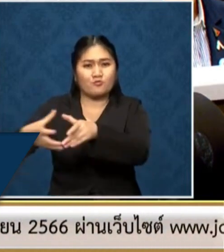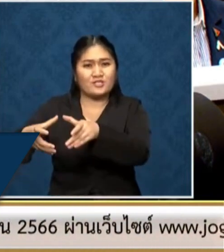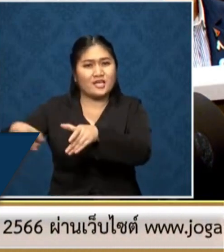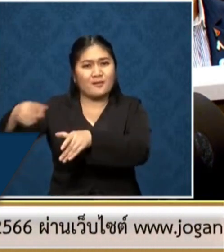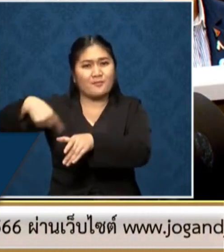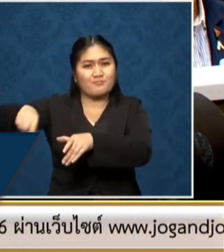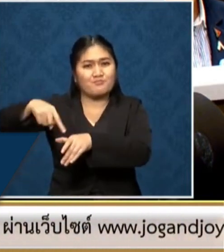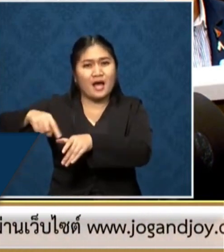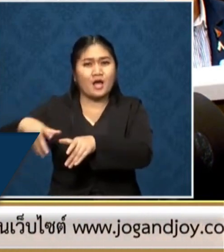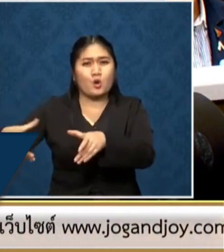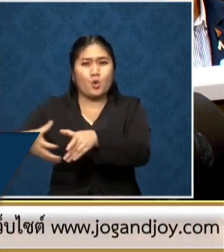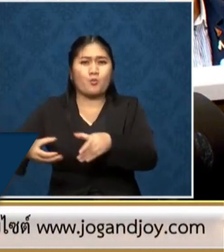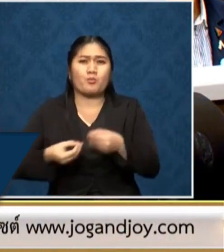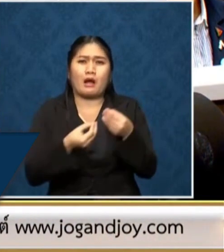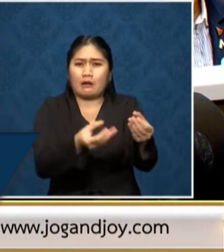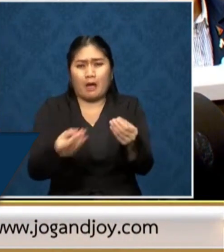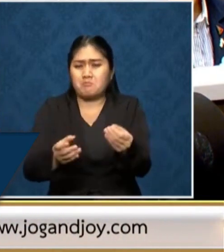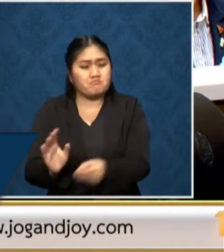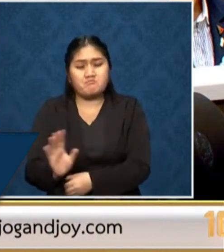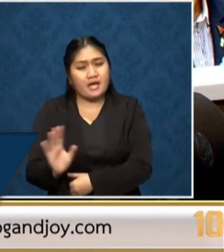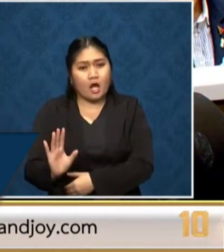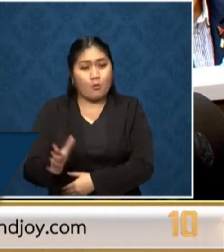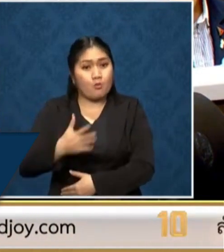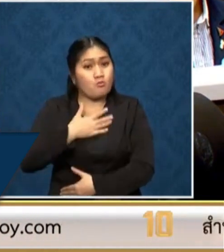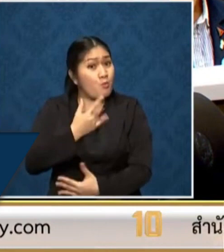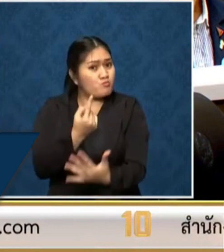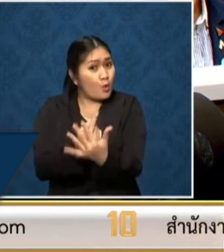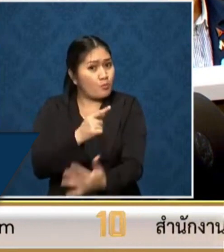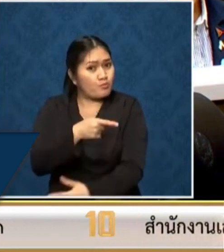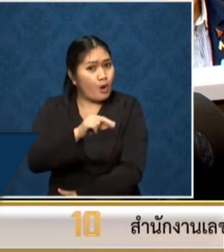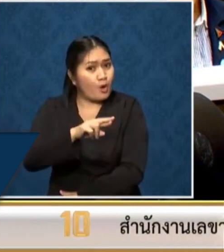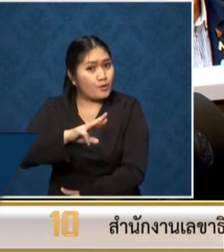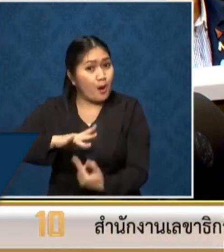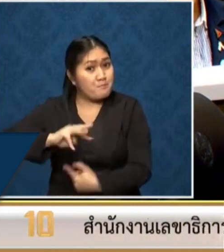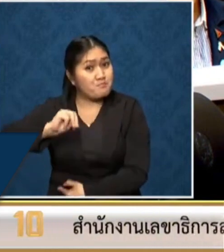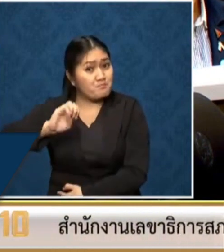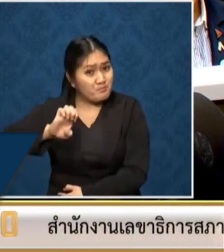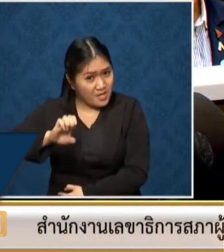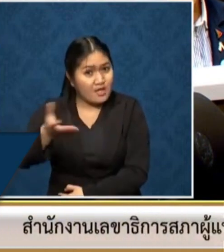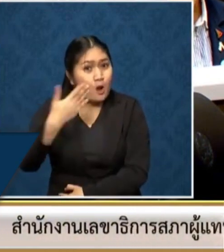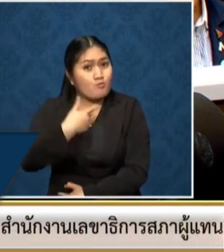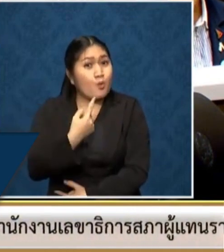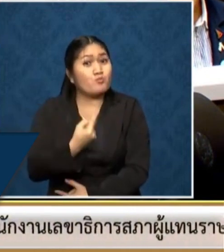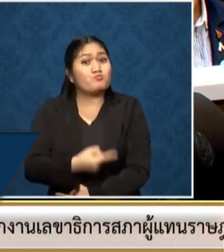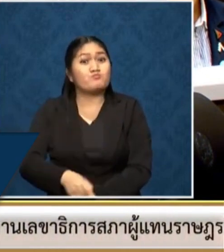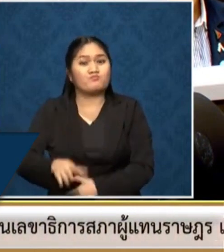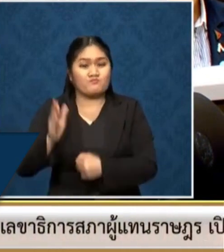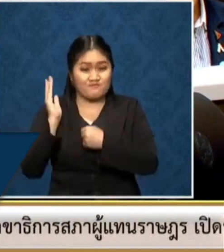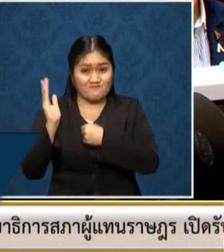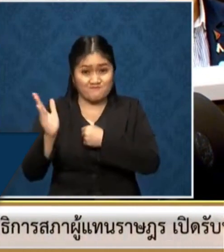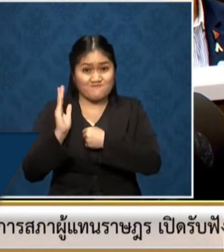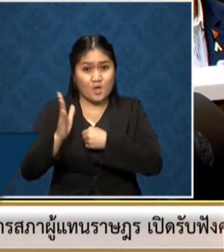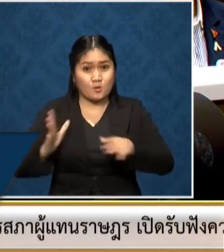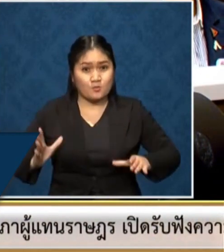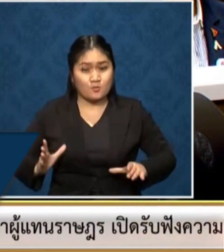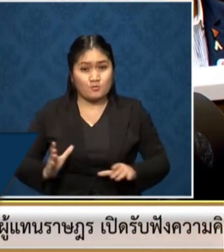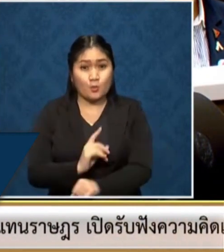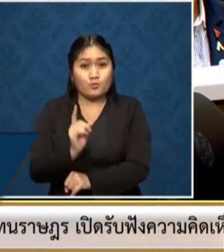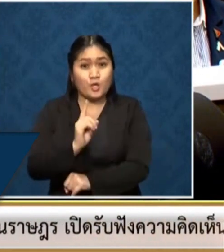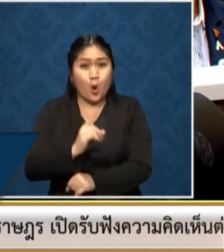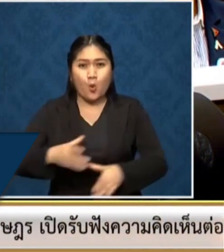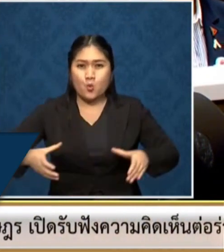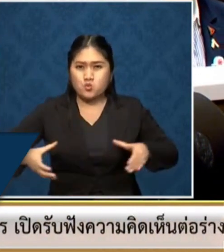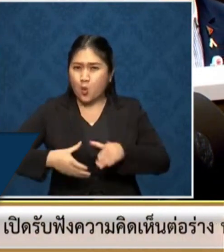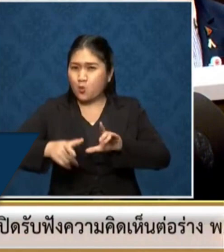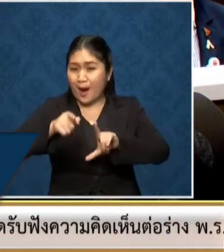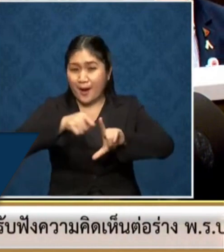ะใด ขณะหนึครับผมในนามของคุณปราบี วัยจงเจริญ ผู้เสนอยะติจึงขอสรุกว่า พัก